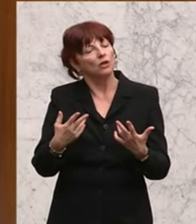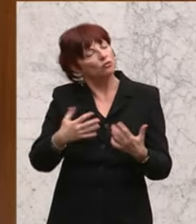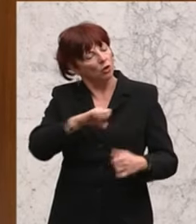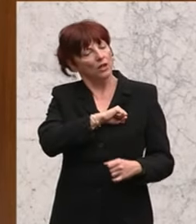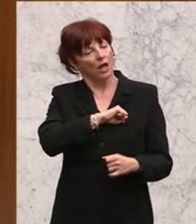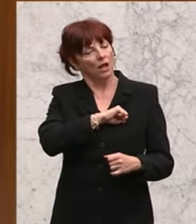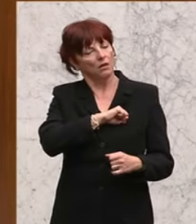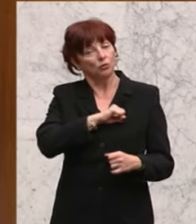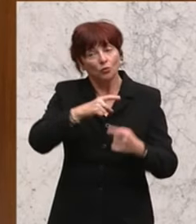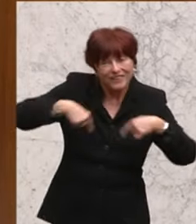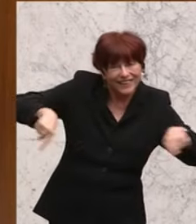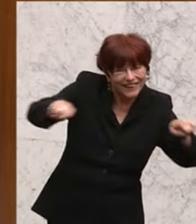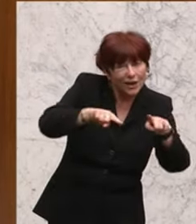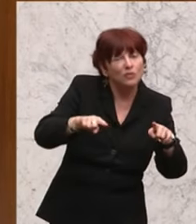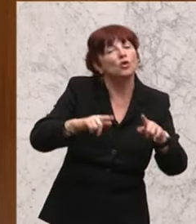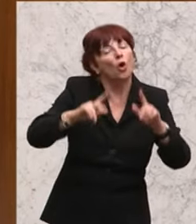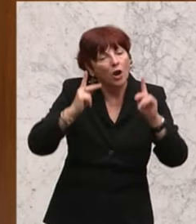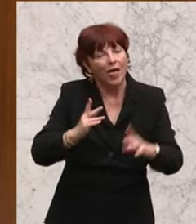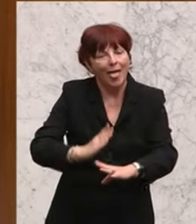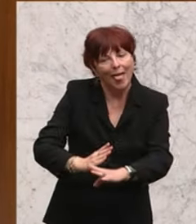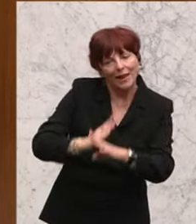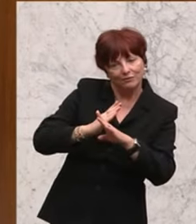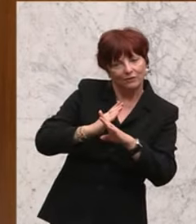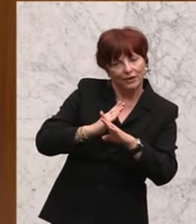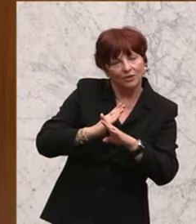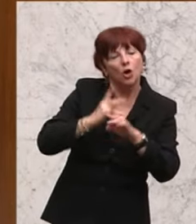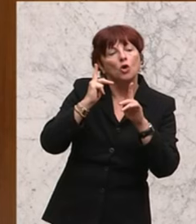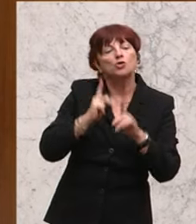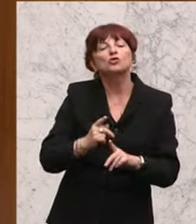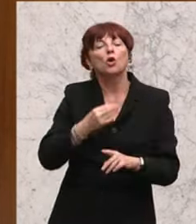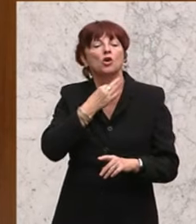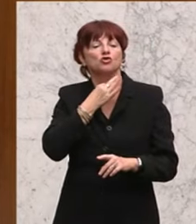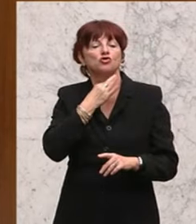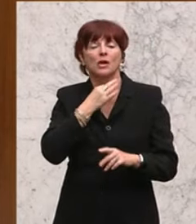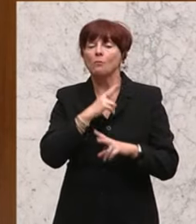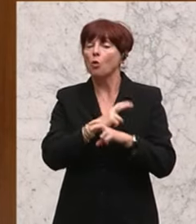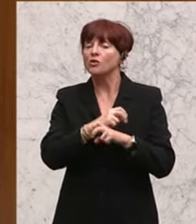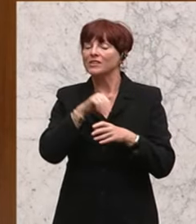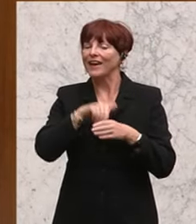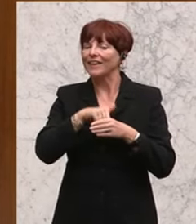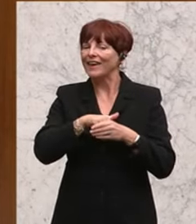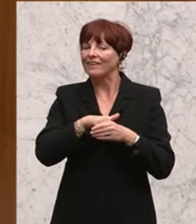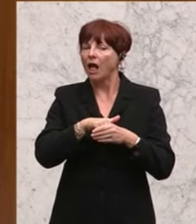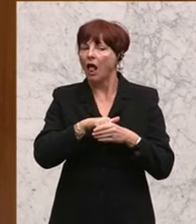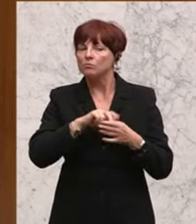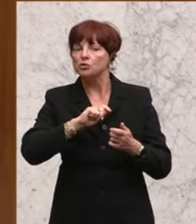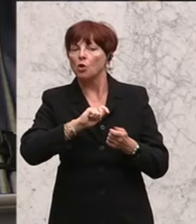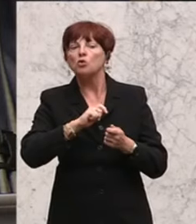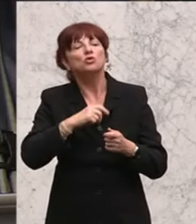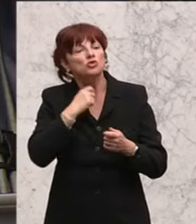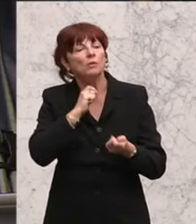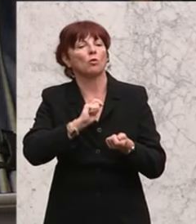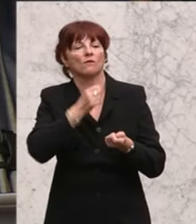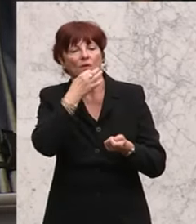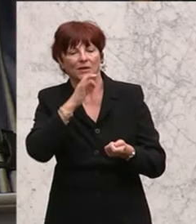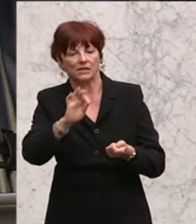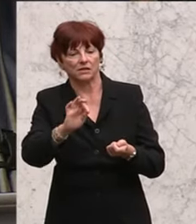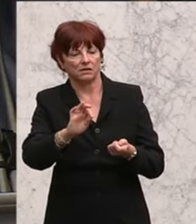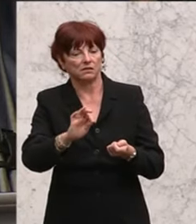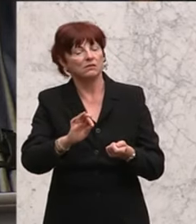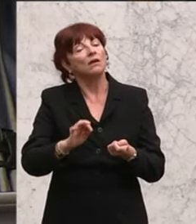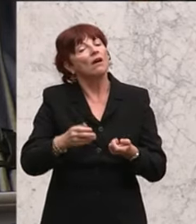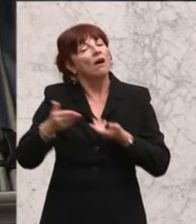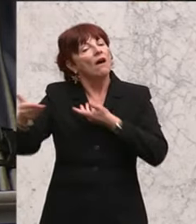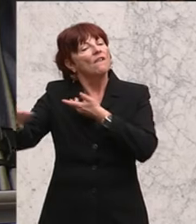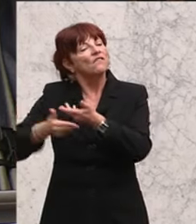hier versuchen, die Stimmung im Land auch wieder zu drehen. Weil eines kann ich Ihnen sagen, aus der Wirtschaft kommend, die größte